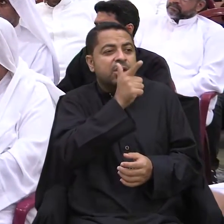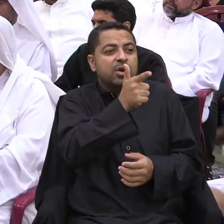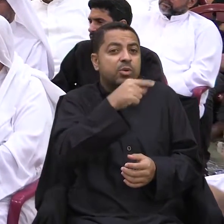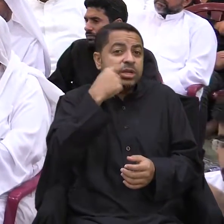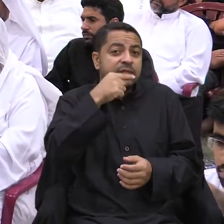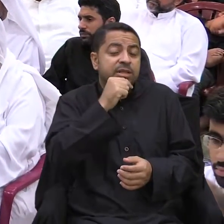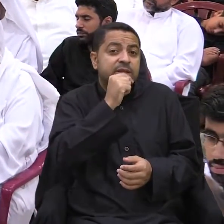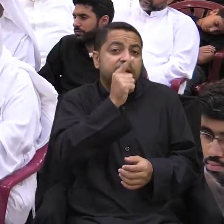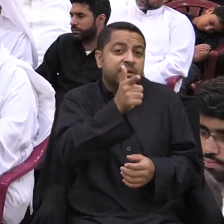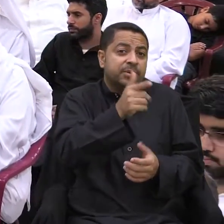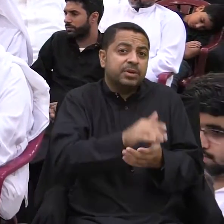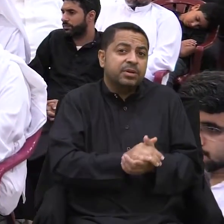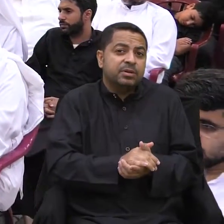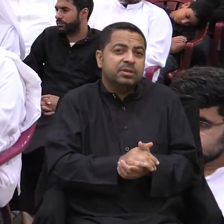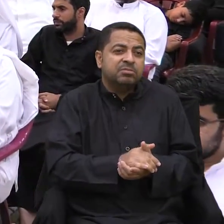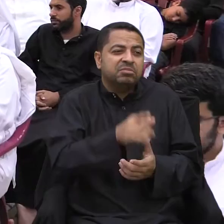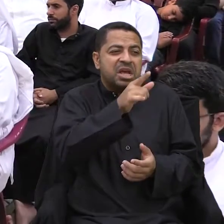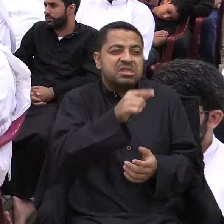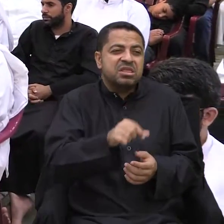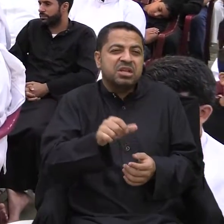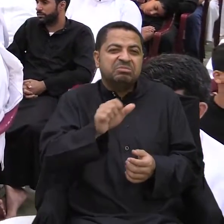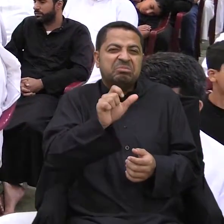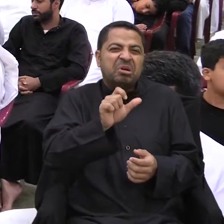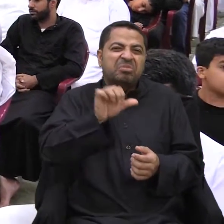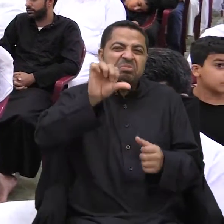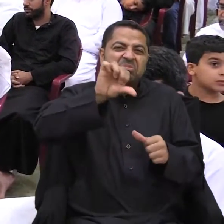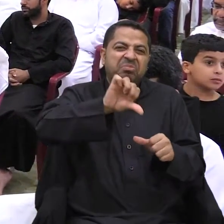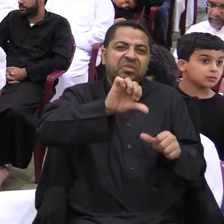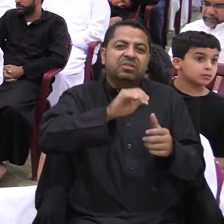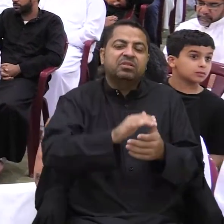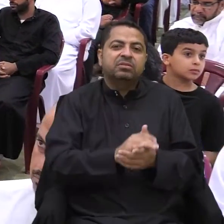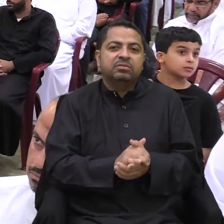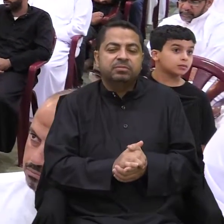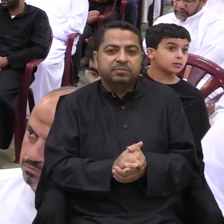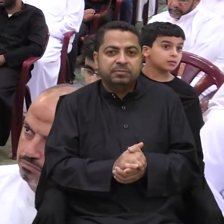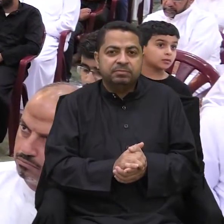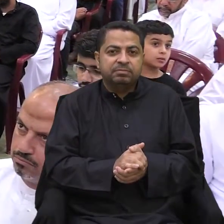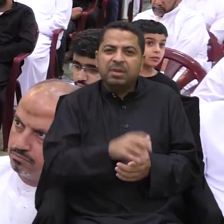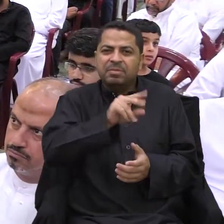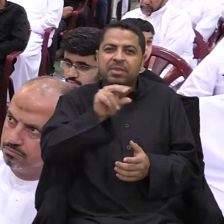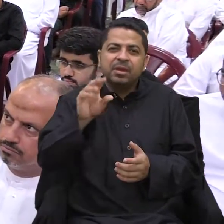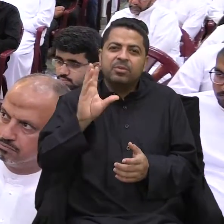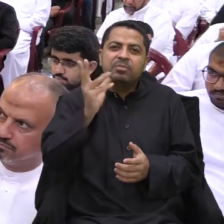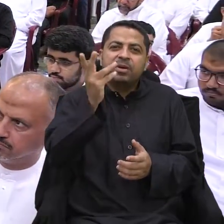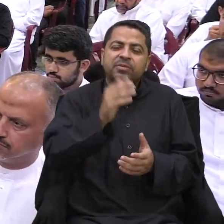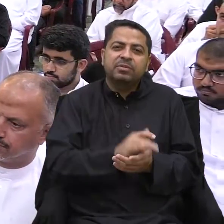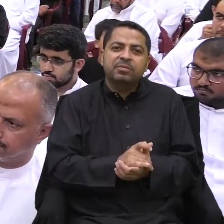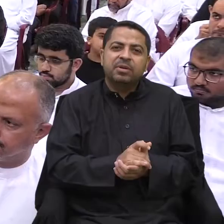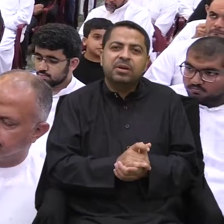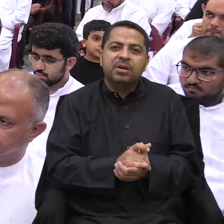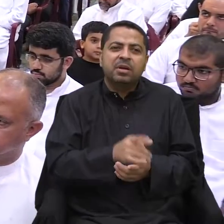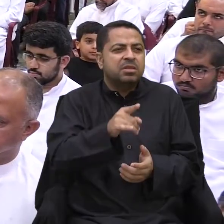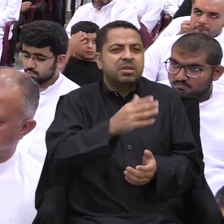كلمة فيها تضعيف لشيء حسن. ما فائدة